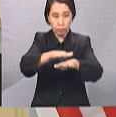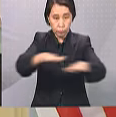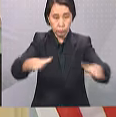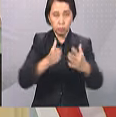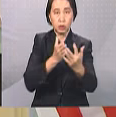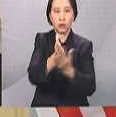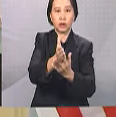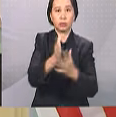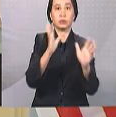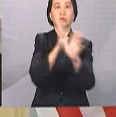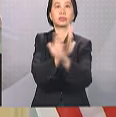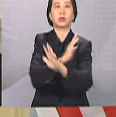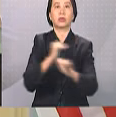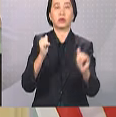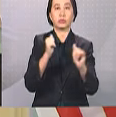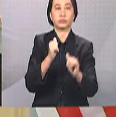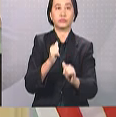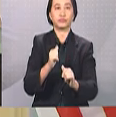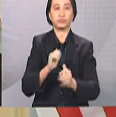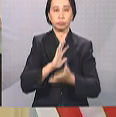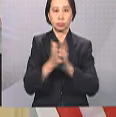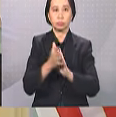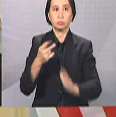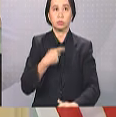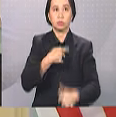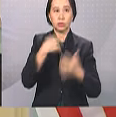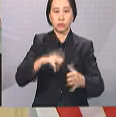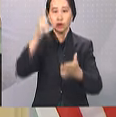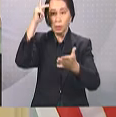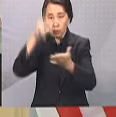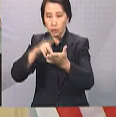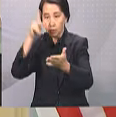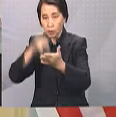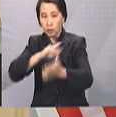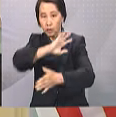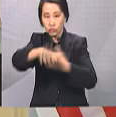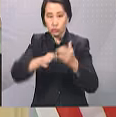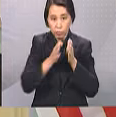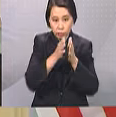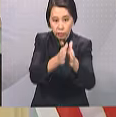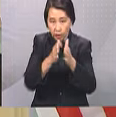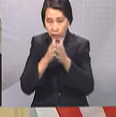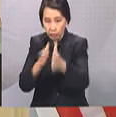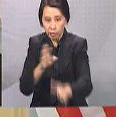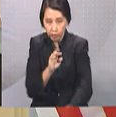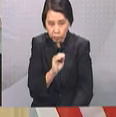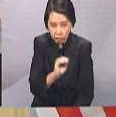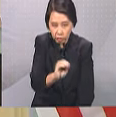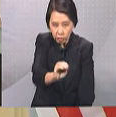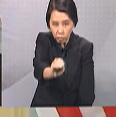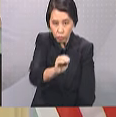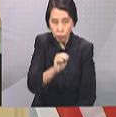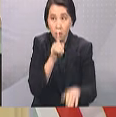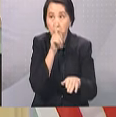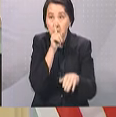melalui Sarawak. Jadi kita telah pun mengenal pasti kesemuanya. Oleh itu,